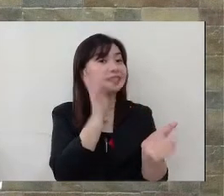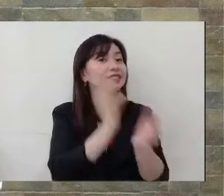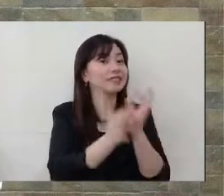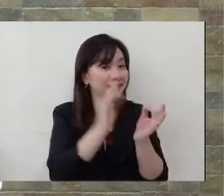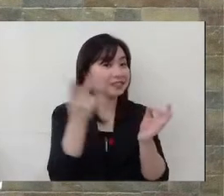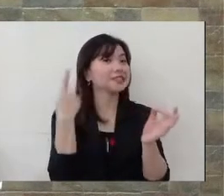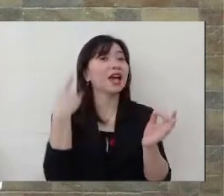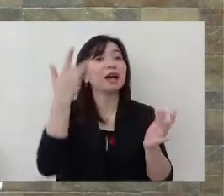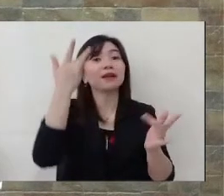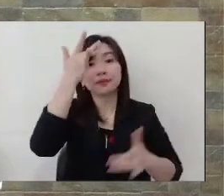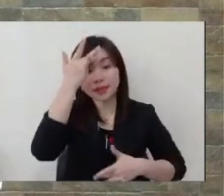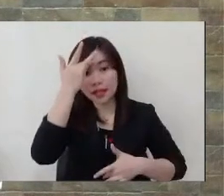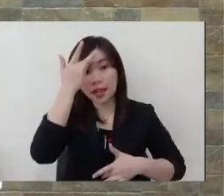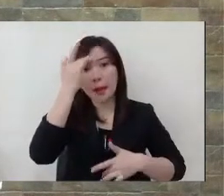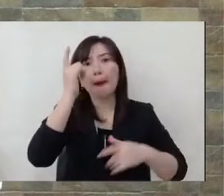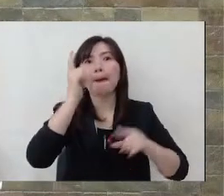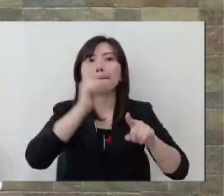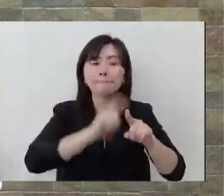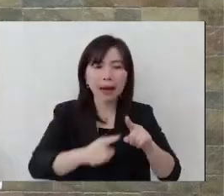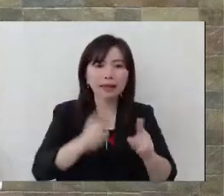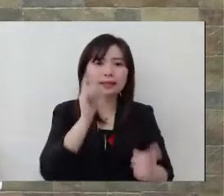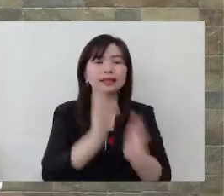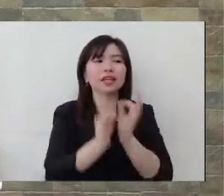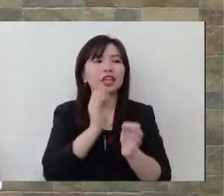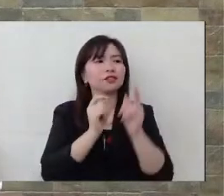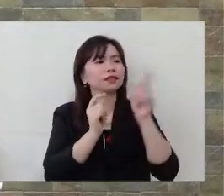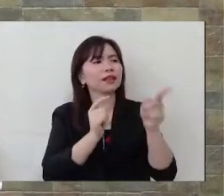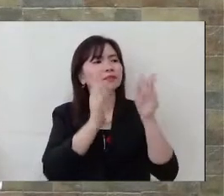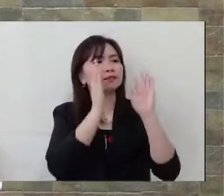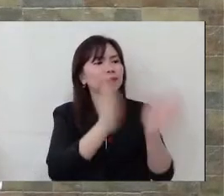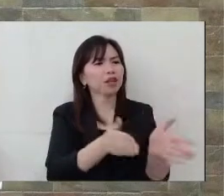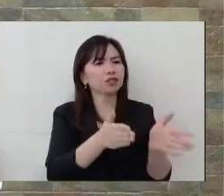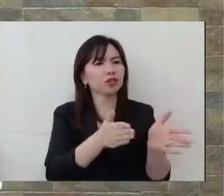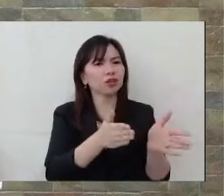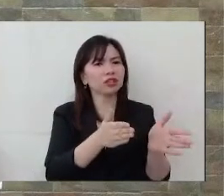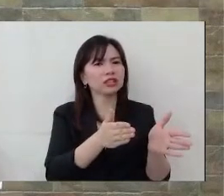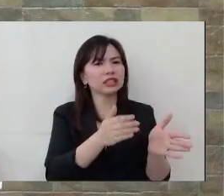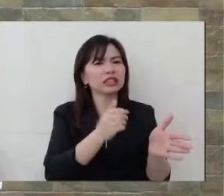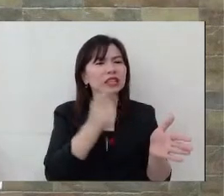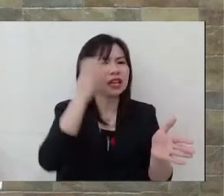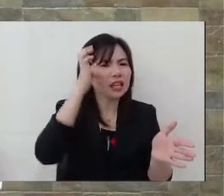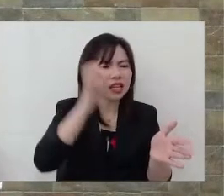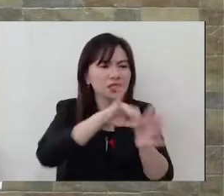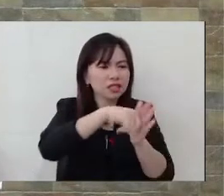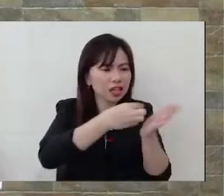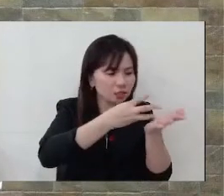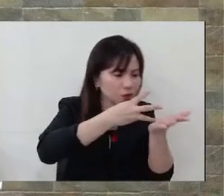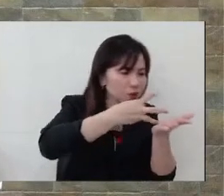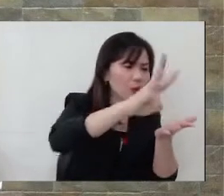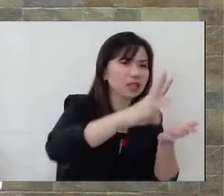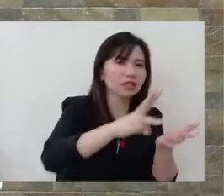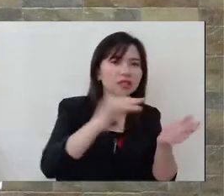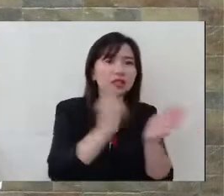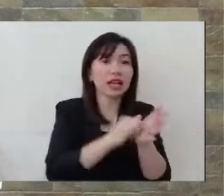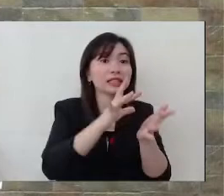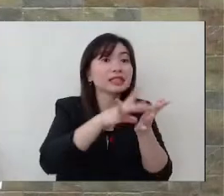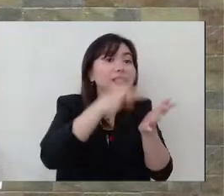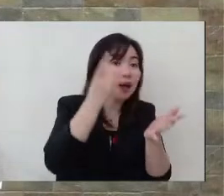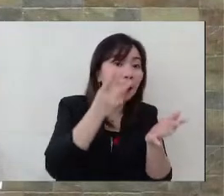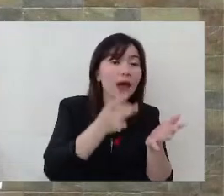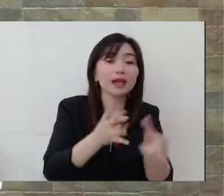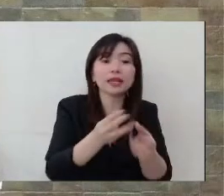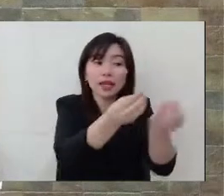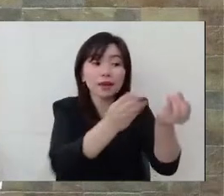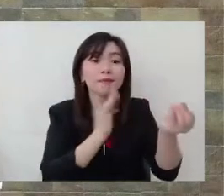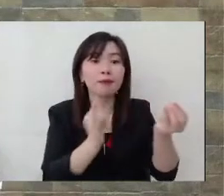babae, he or she can never be healed kung yung gamot na ibibigay sa kanya at ipiprescribe sa kanya ng